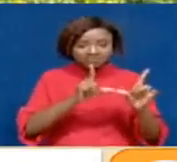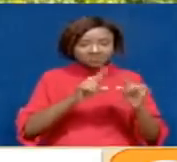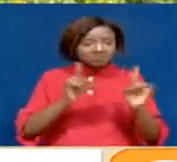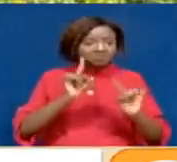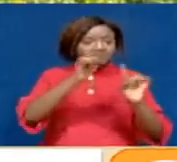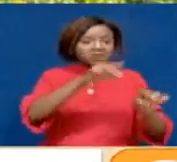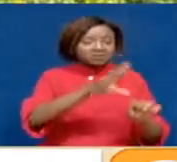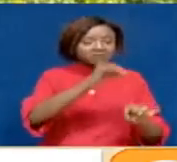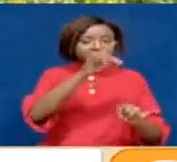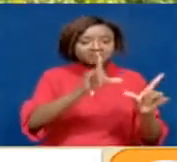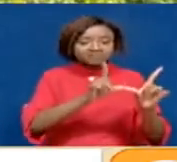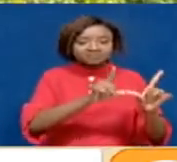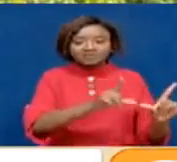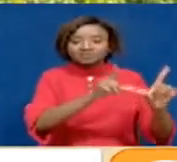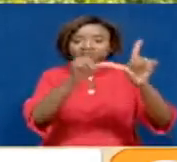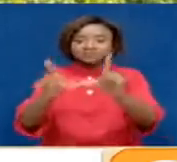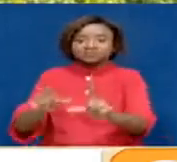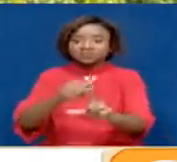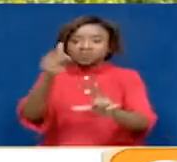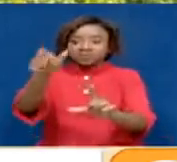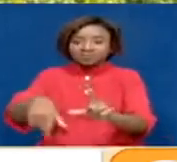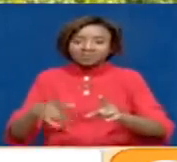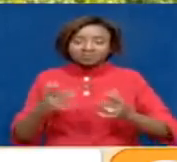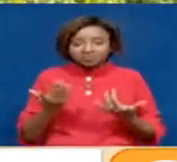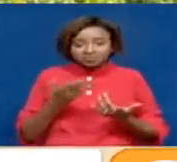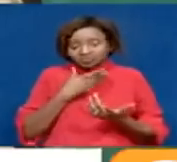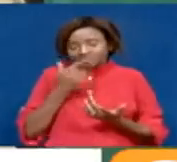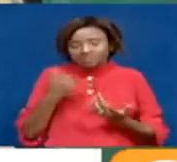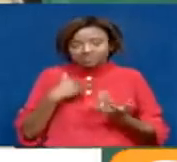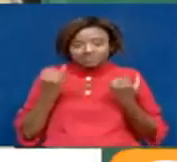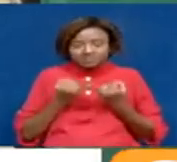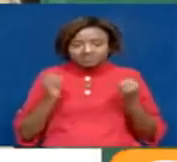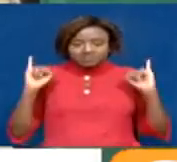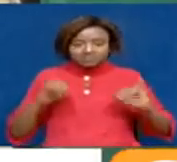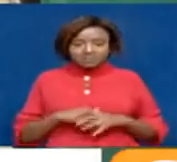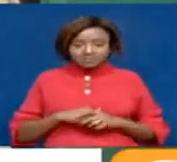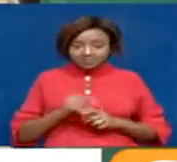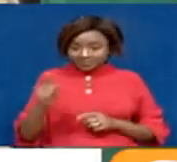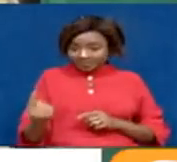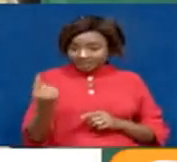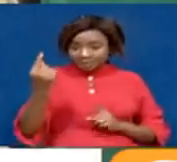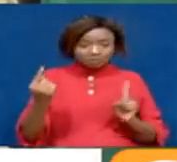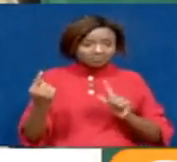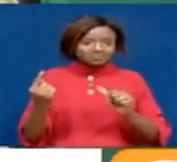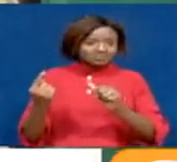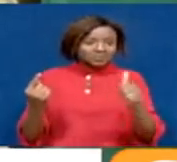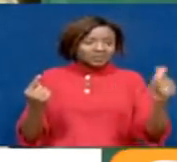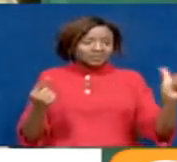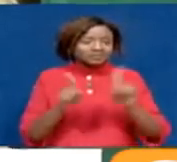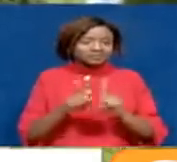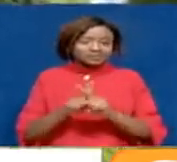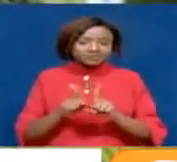there my certificate was already given to someone else, so that's why I'm running independent. Sio Wangeshi pekee anayejipata katika hali